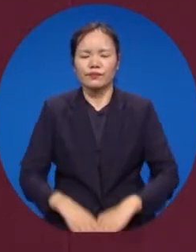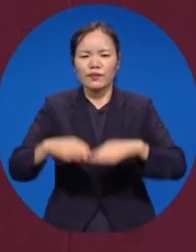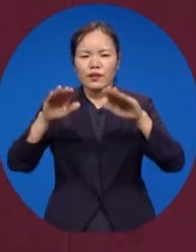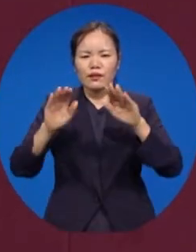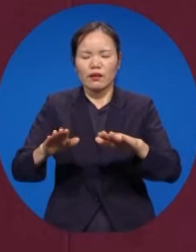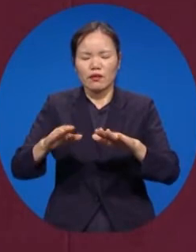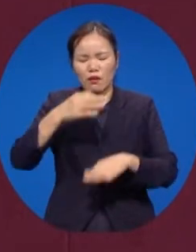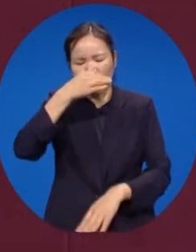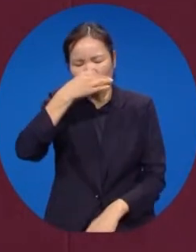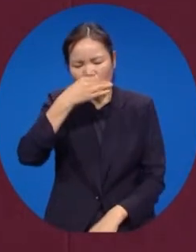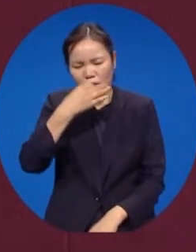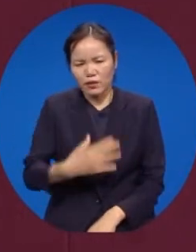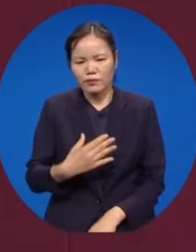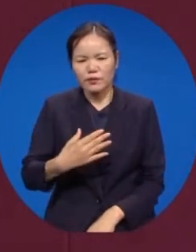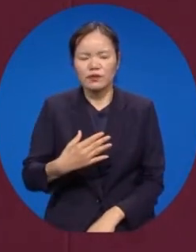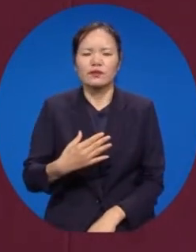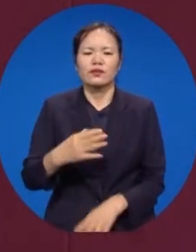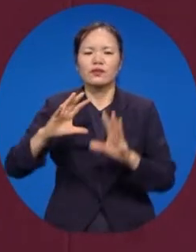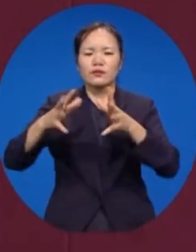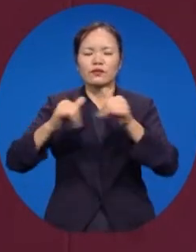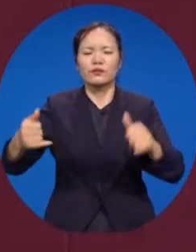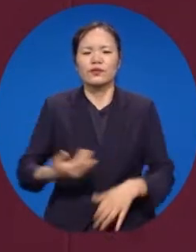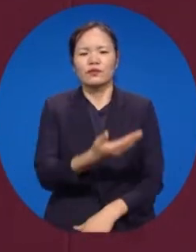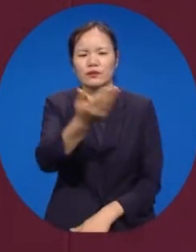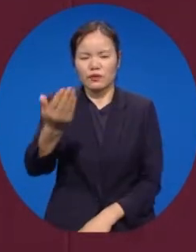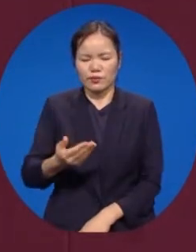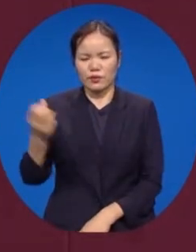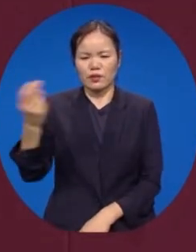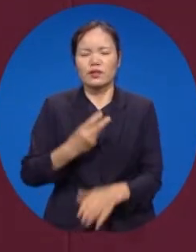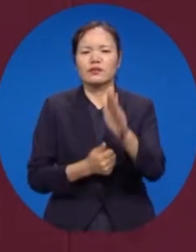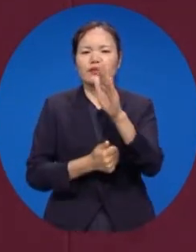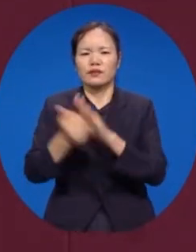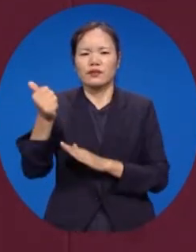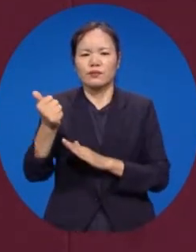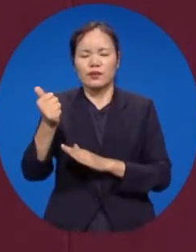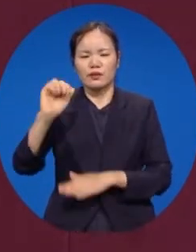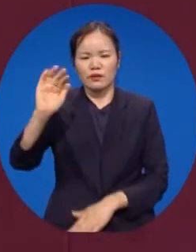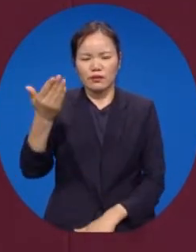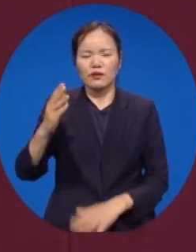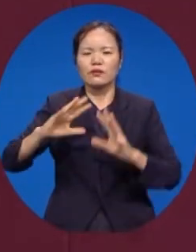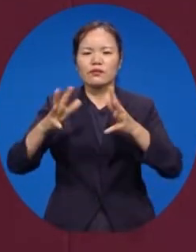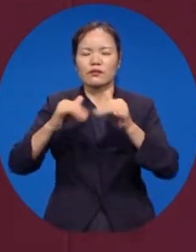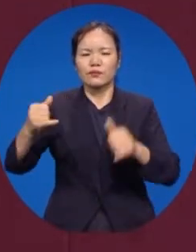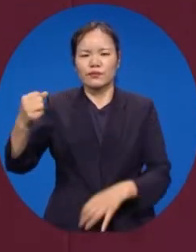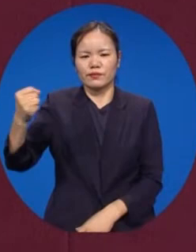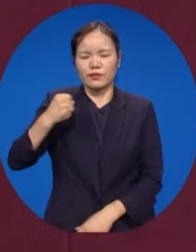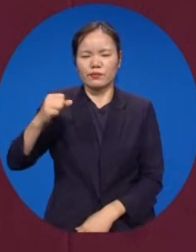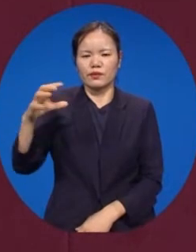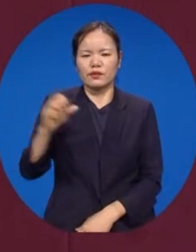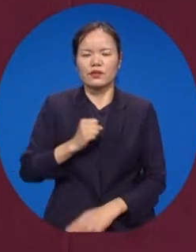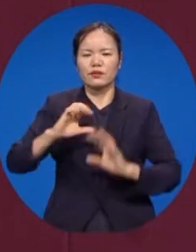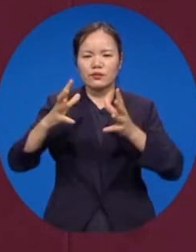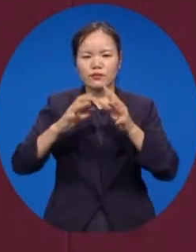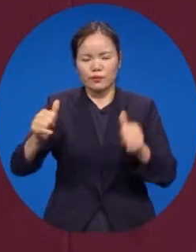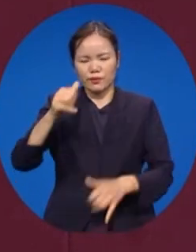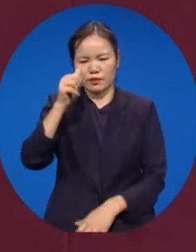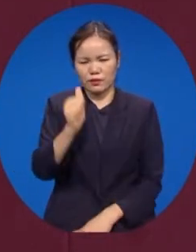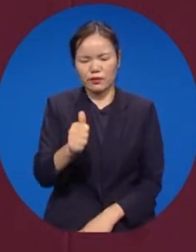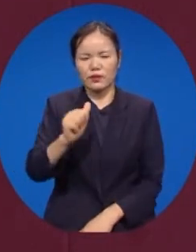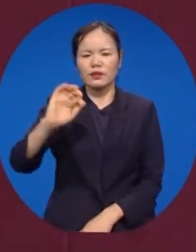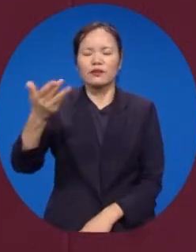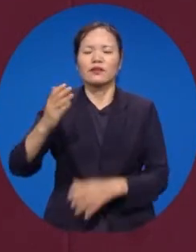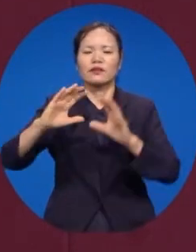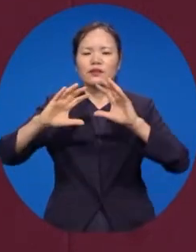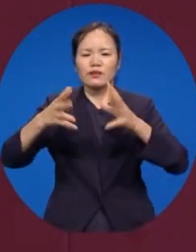현실의 고단함에 지쳐가는 국민들에게 다시 희망이 되고 국민의 힘으로 국민이 주인이 되는